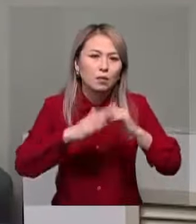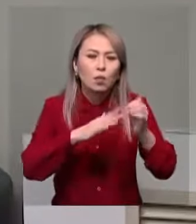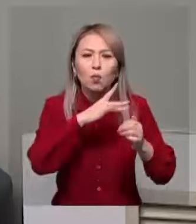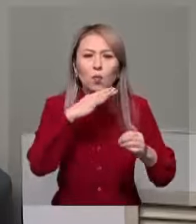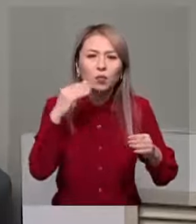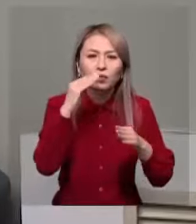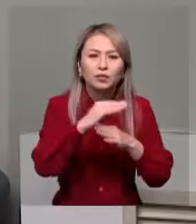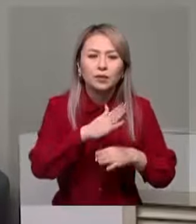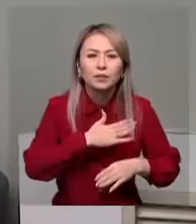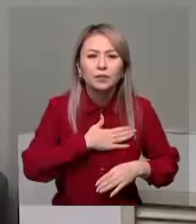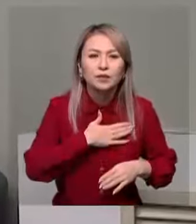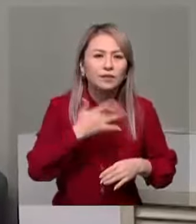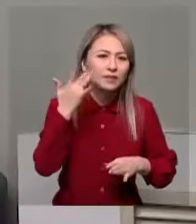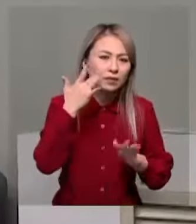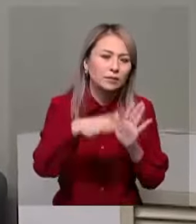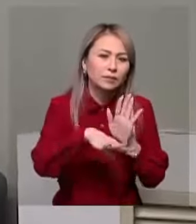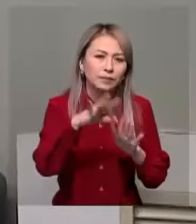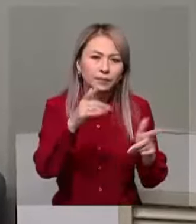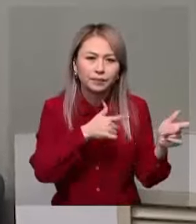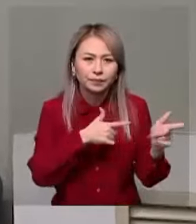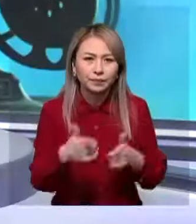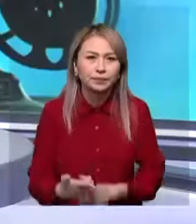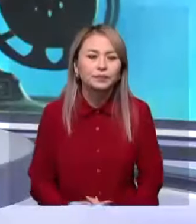Біздің мамандар тәжірибе бөлісуге әрдайым дайын.